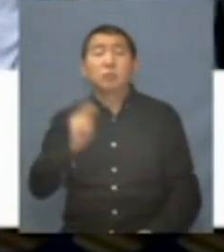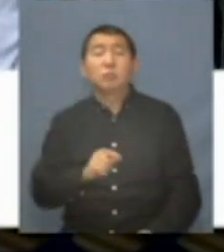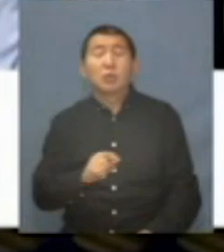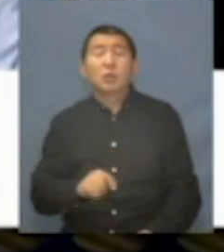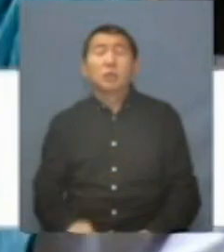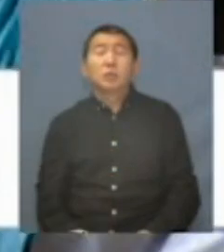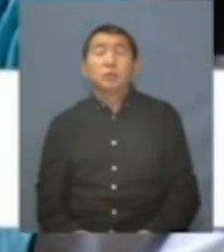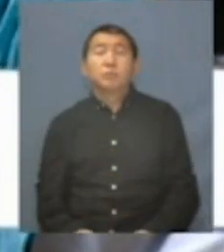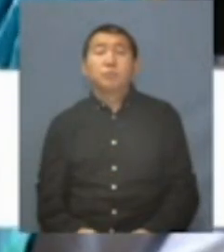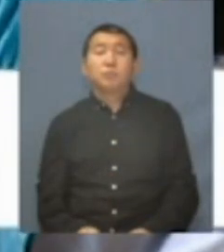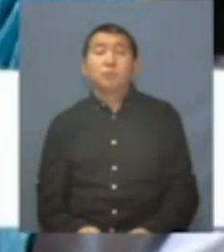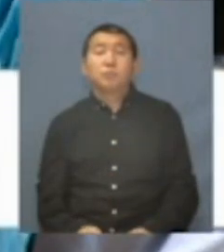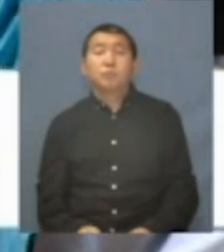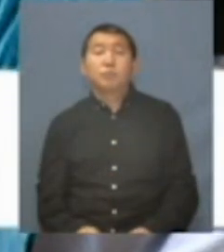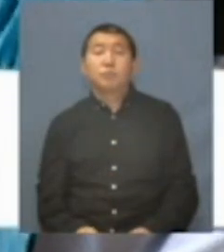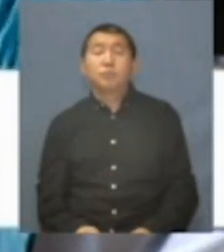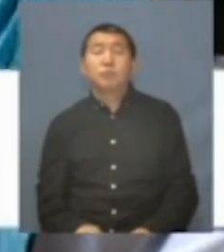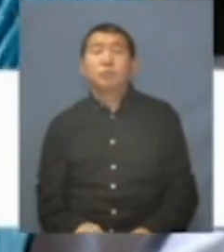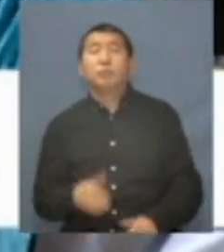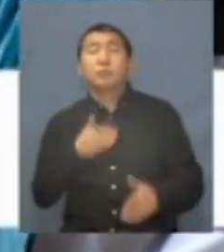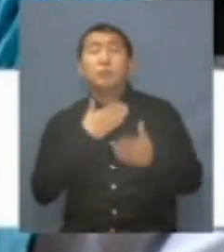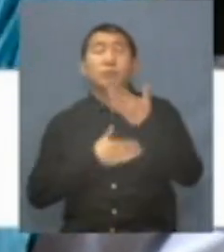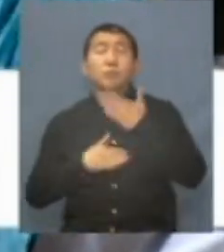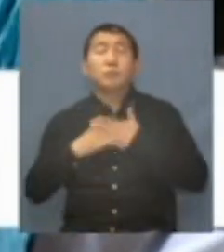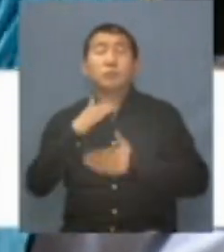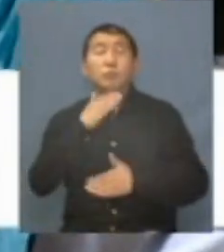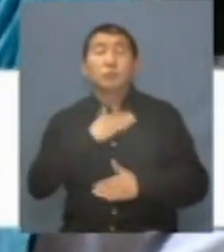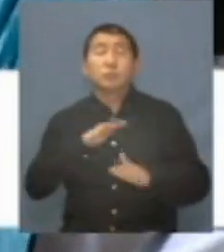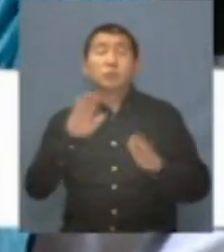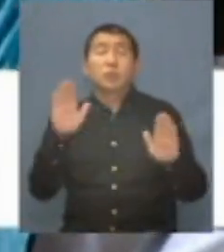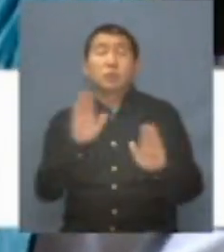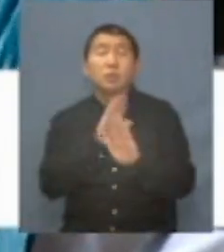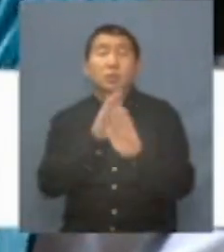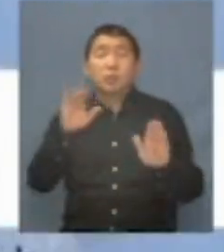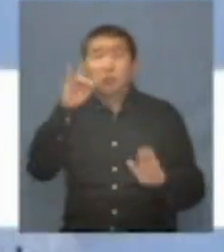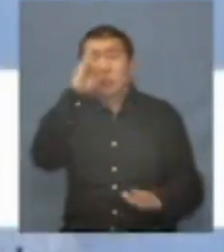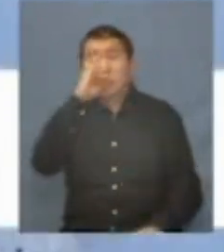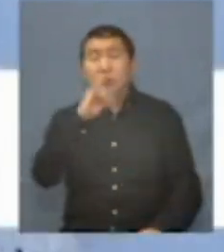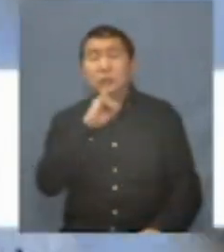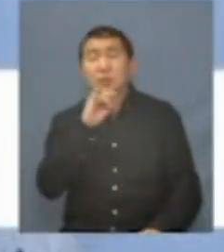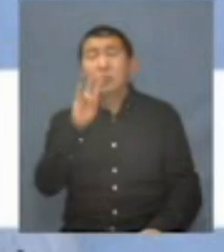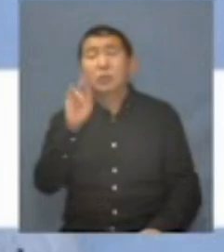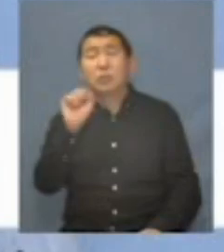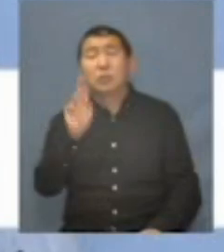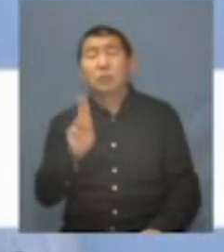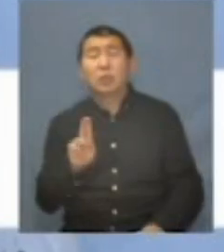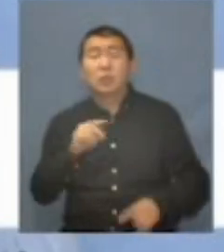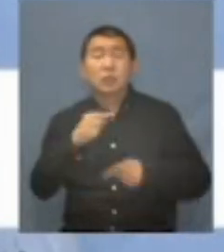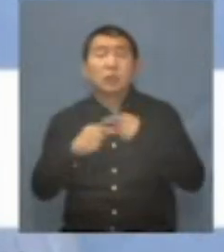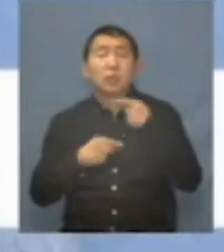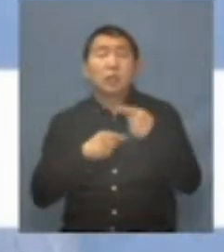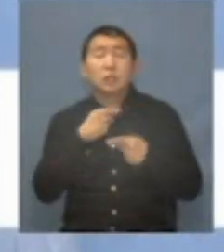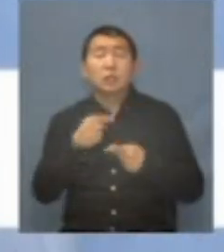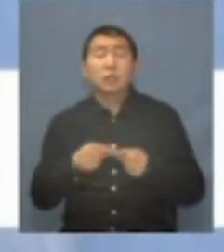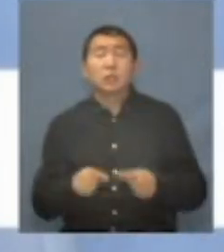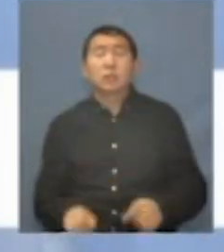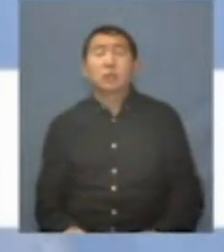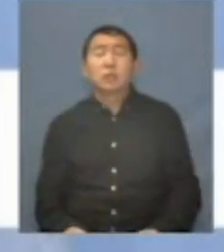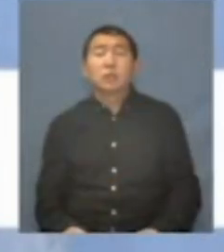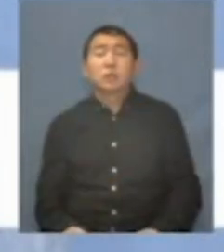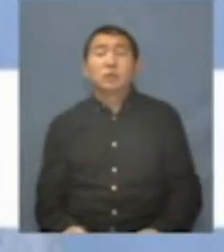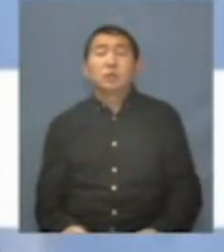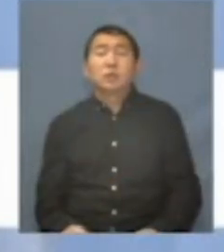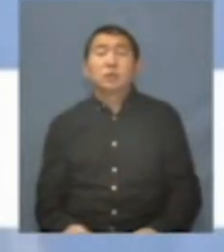со сцены и порадовали слушателей не только произведениями казахской национальной музыкальной традиции, но и бессмертной